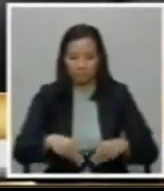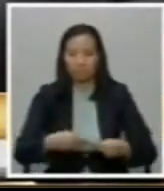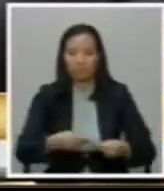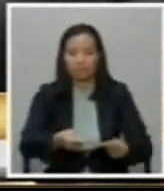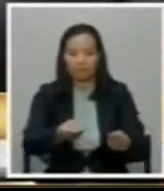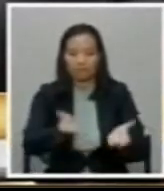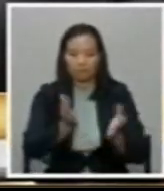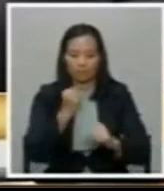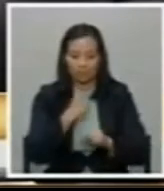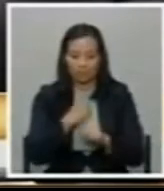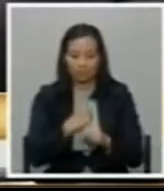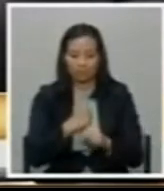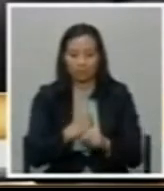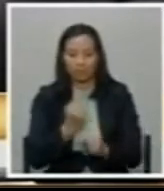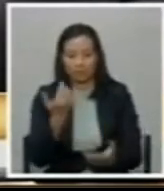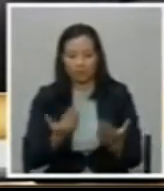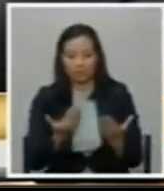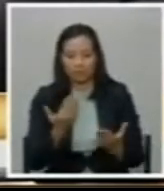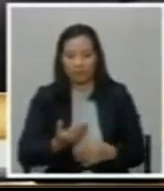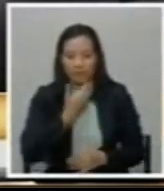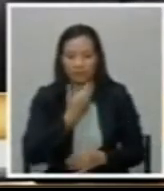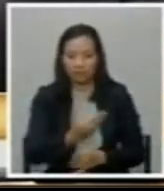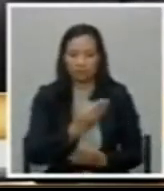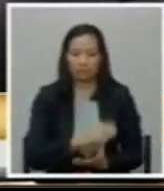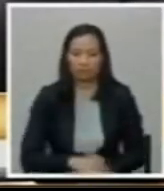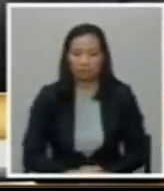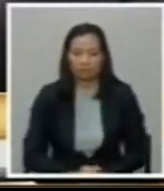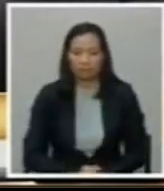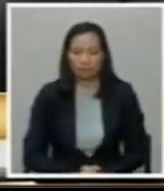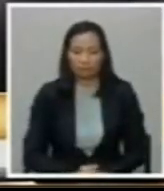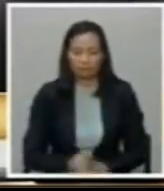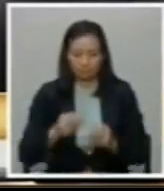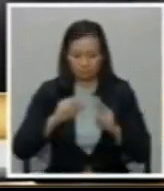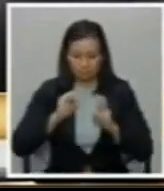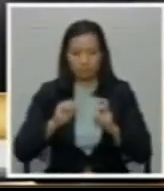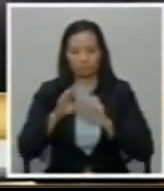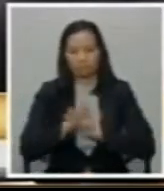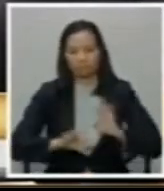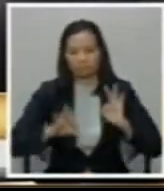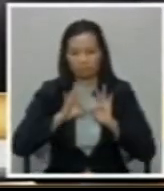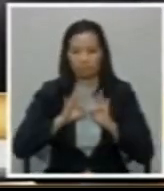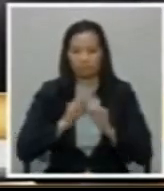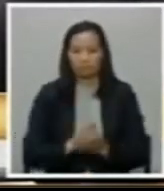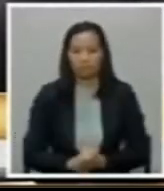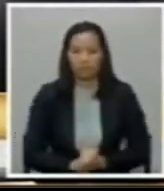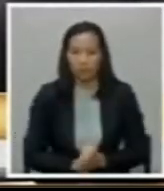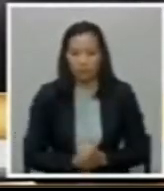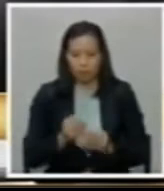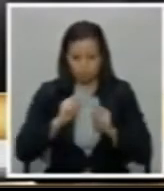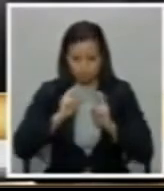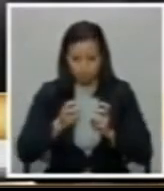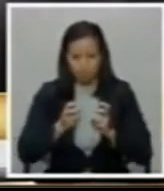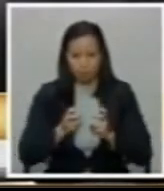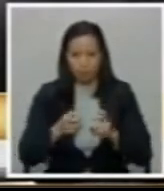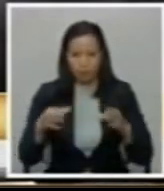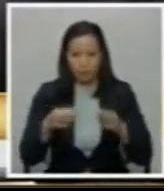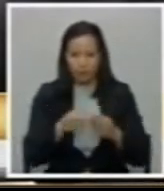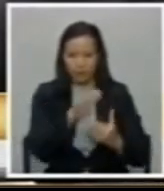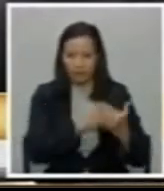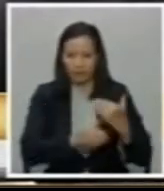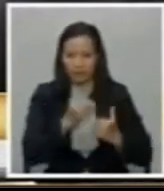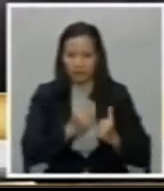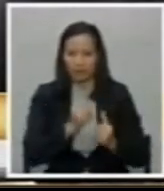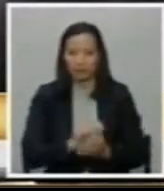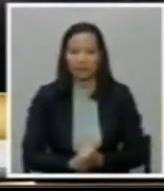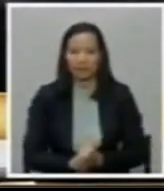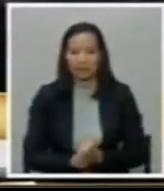ทำตามยถากรรมมาโดยตลอดนะครับจริงๆเนี่ยเรื่องนี้เป็นเรื่องใหญ่ แล้วก็เป็นเรื่องที่พรรคประชาธิปัตย์ในช่วง